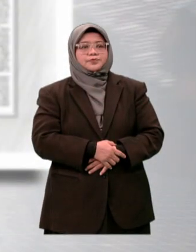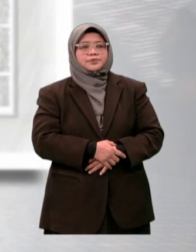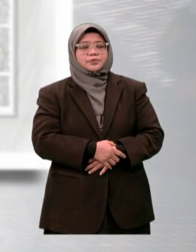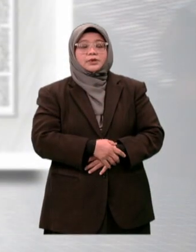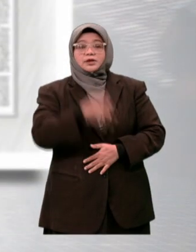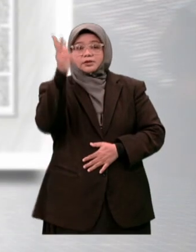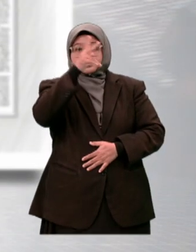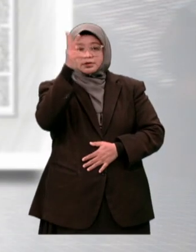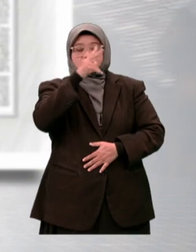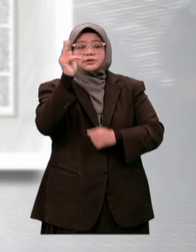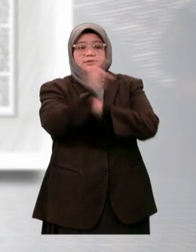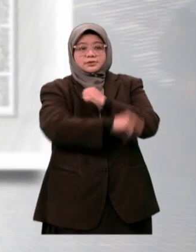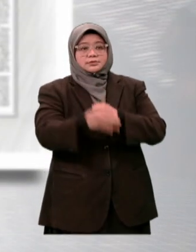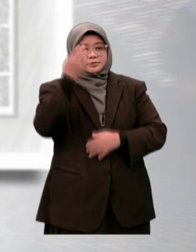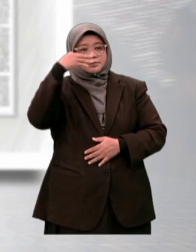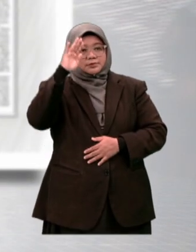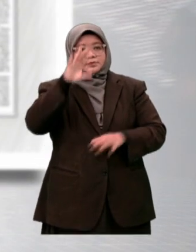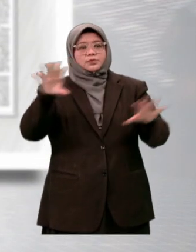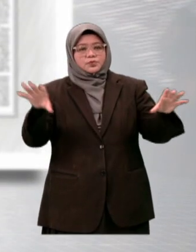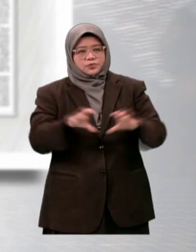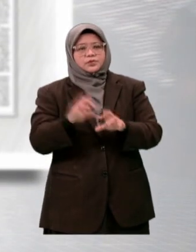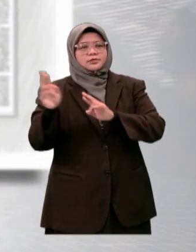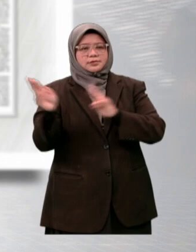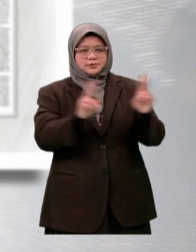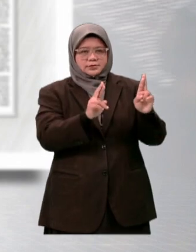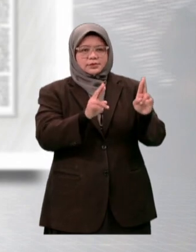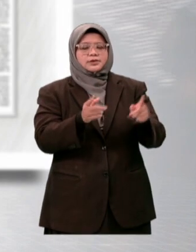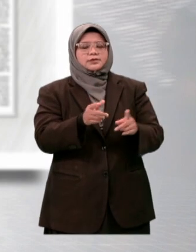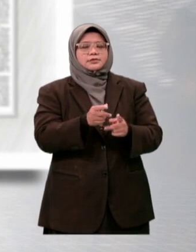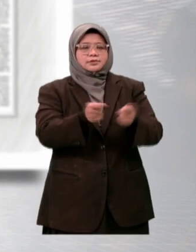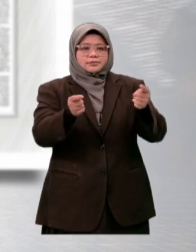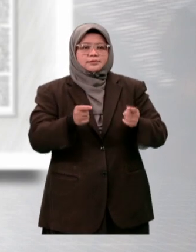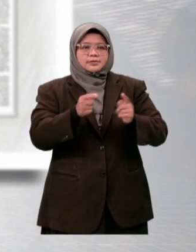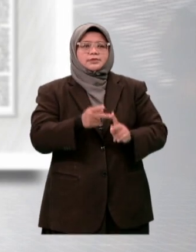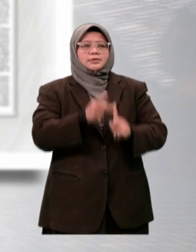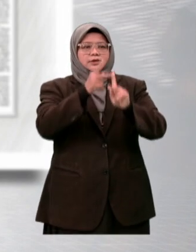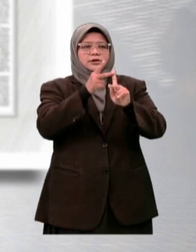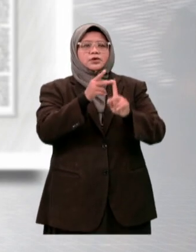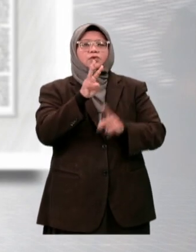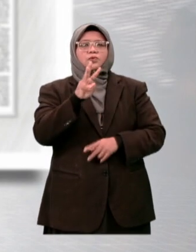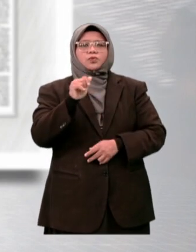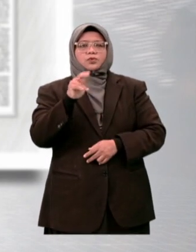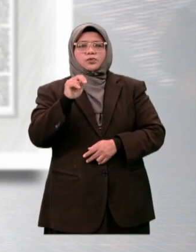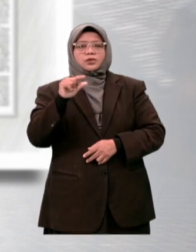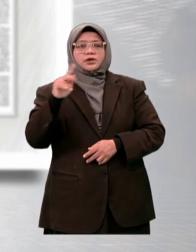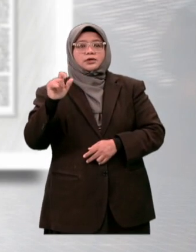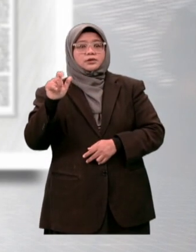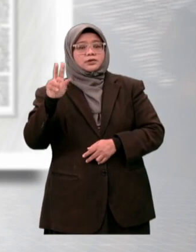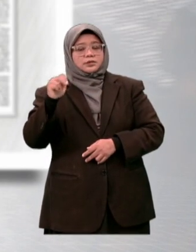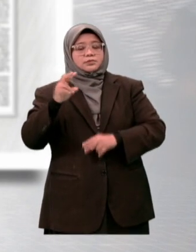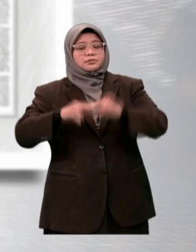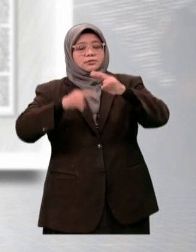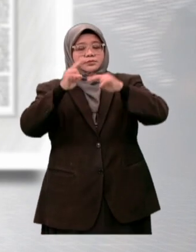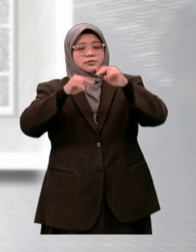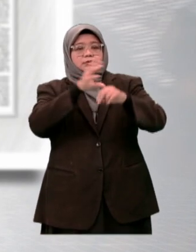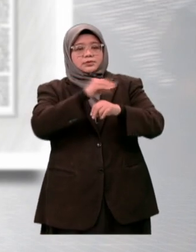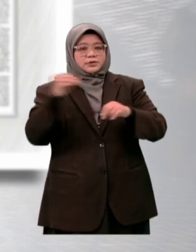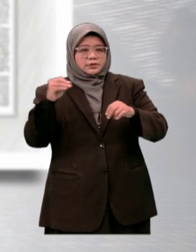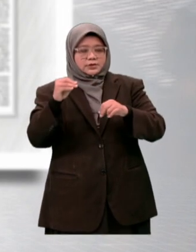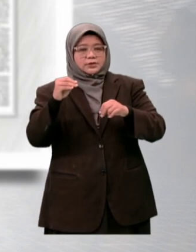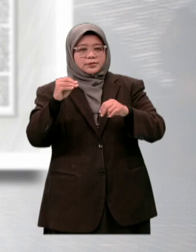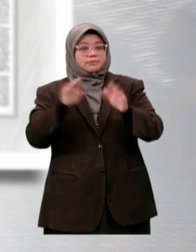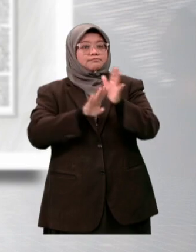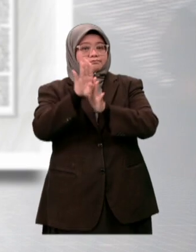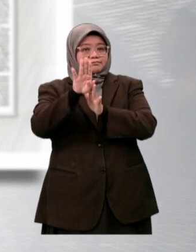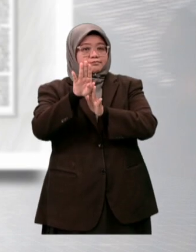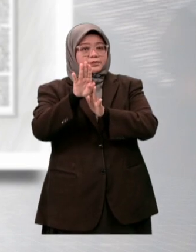kerajaan Negeri Bali saat sedang mewujudkan rancangan kawasan khas bagi memastikan pembangunan dan pertumbuhan kawasan tersebut